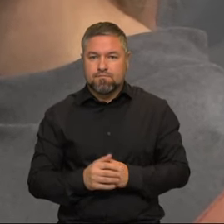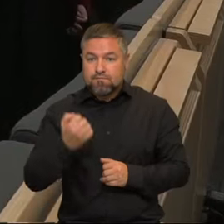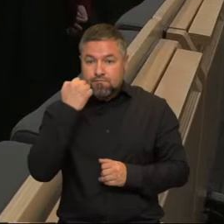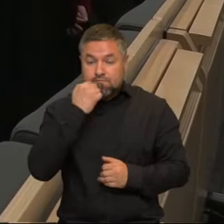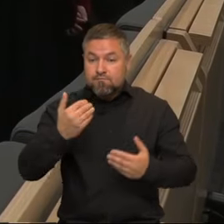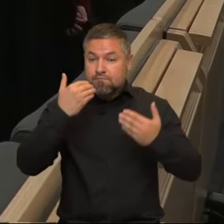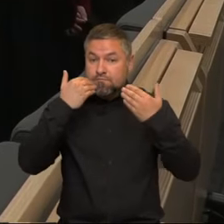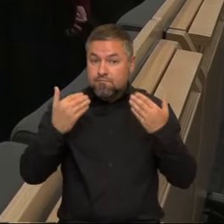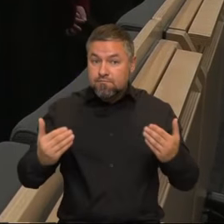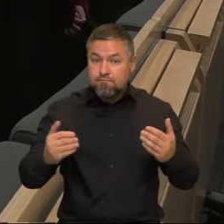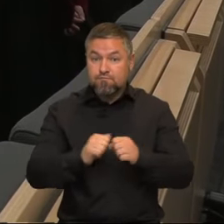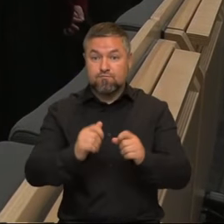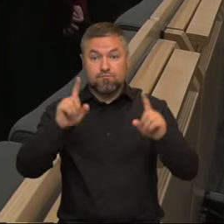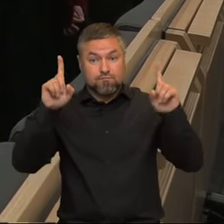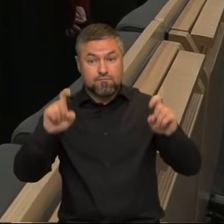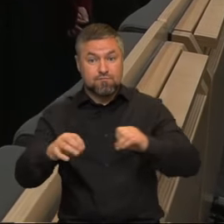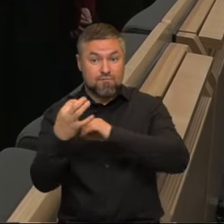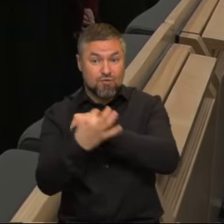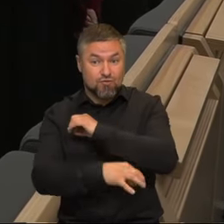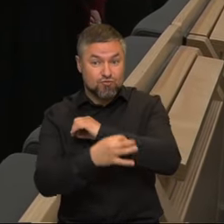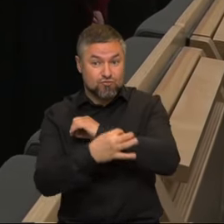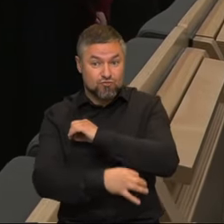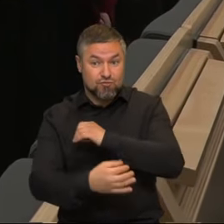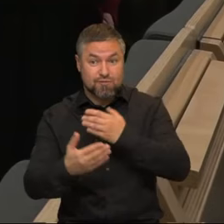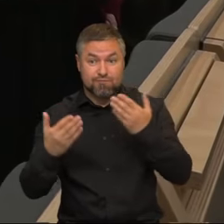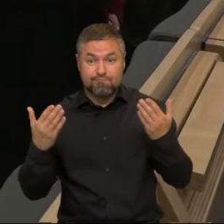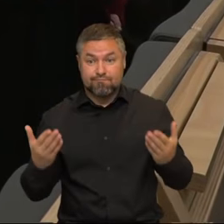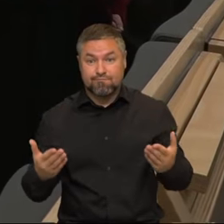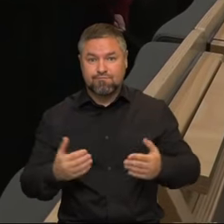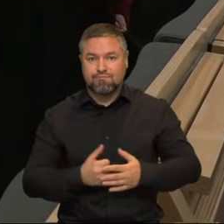Bardzo dziękuję. Jesteście już studentami.